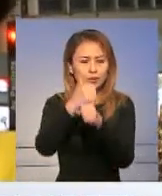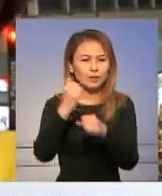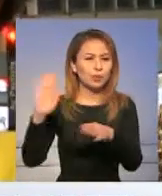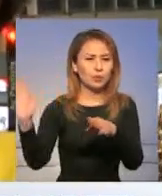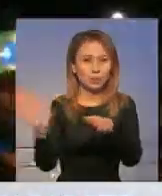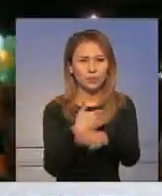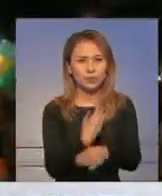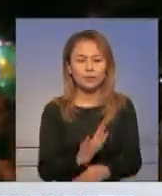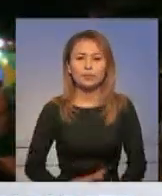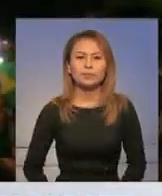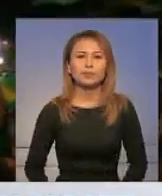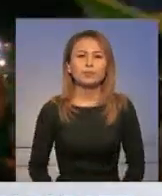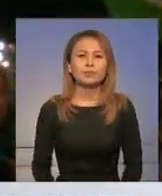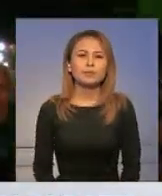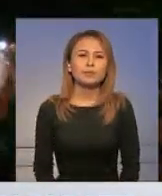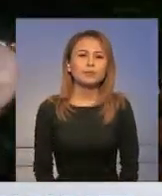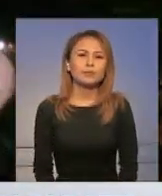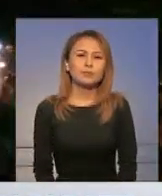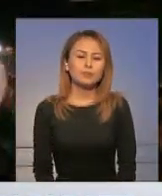керек.